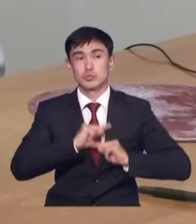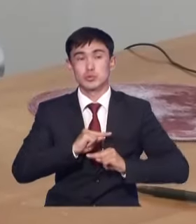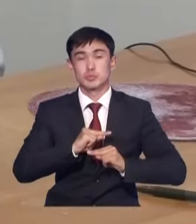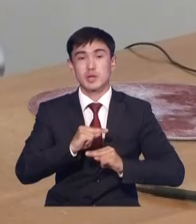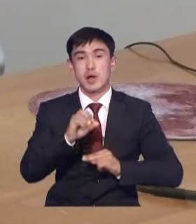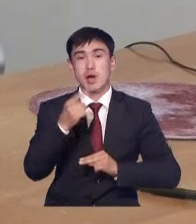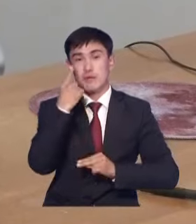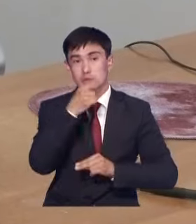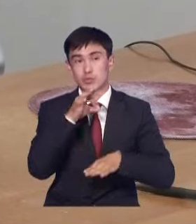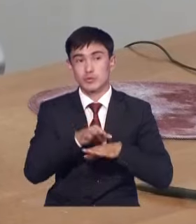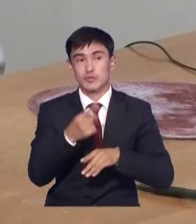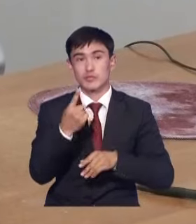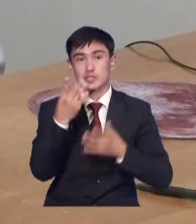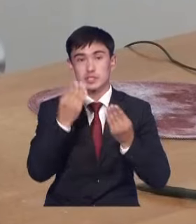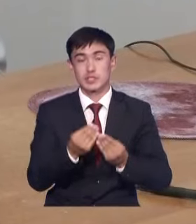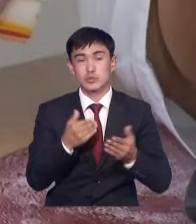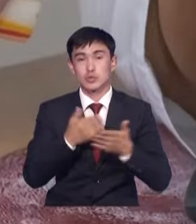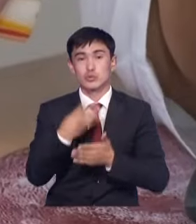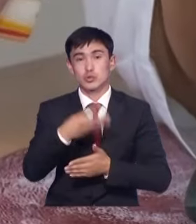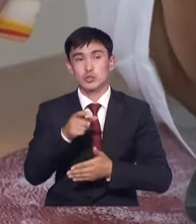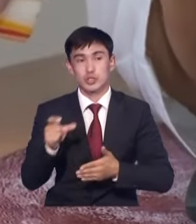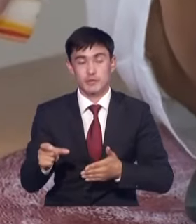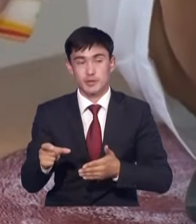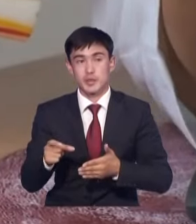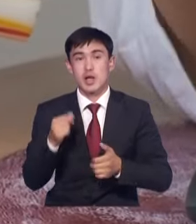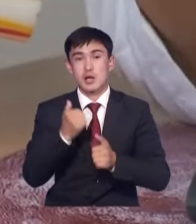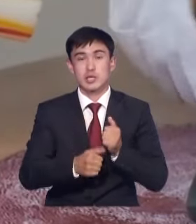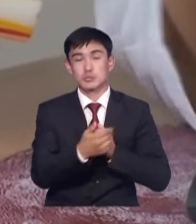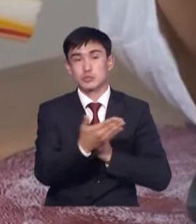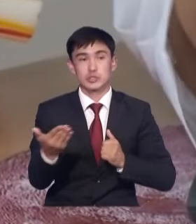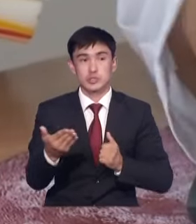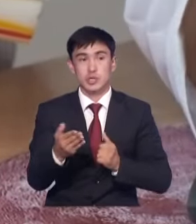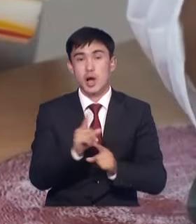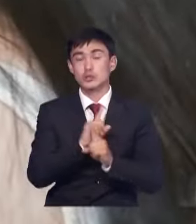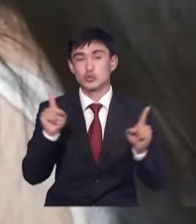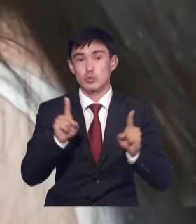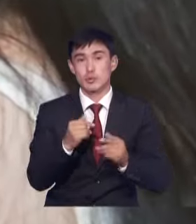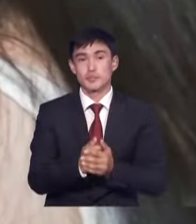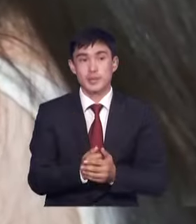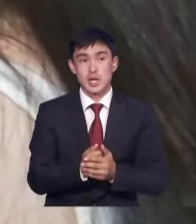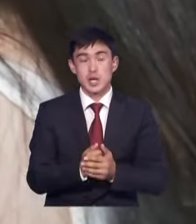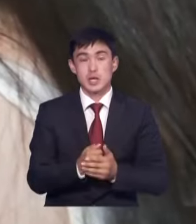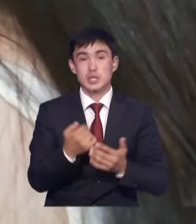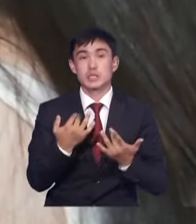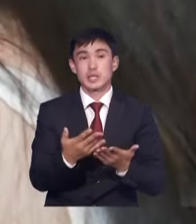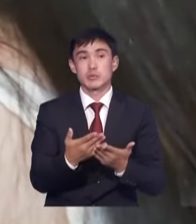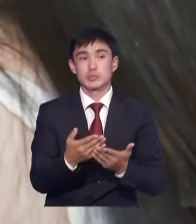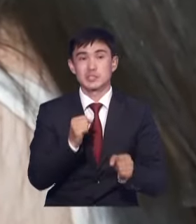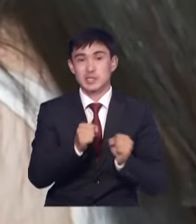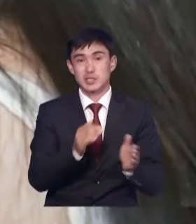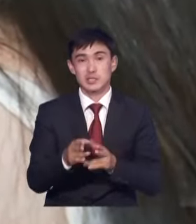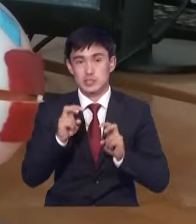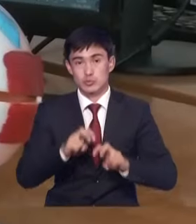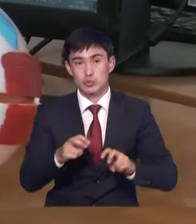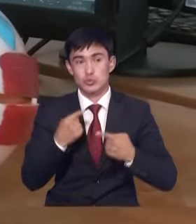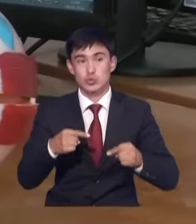качестве офтальмолога. В день она принимает до 40 пациентов, и к каждому из них у нее особый подход. Если кому-то требуется стандартный